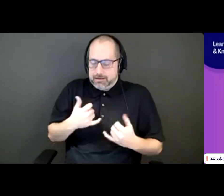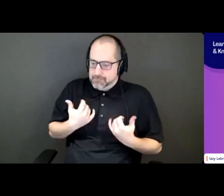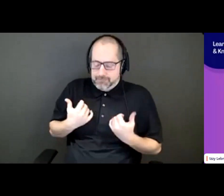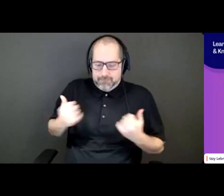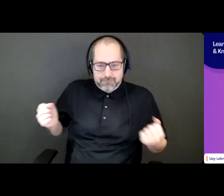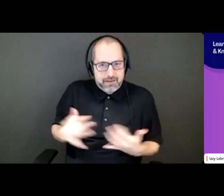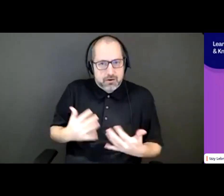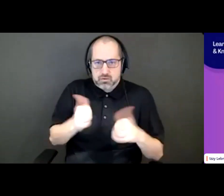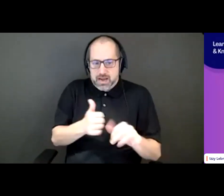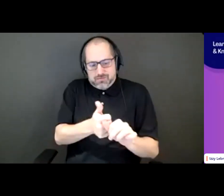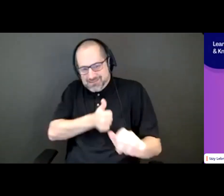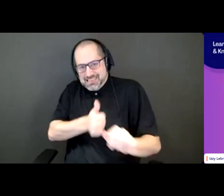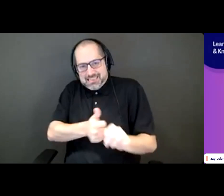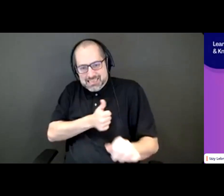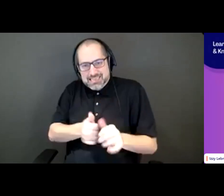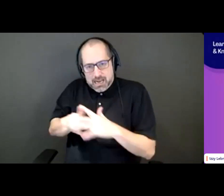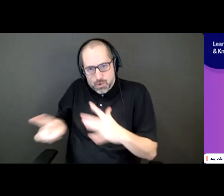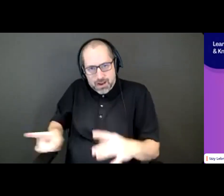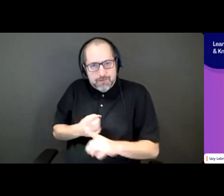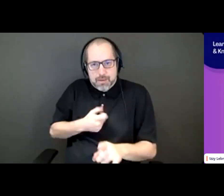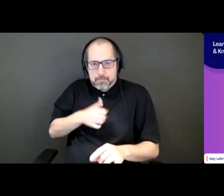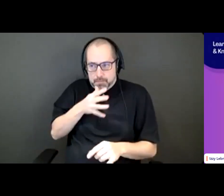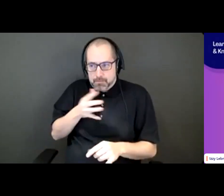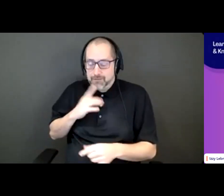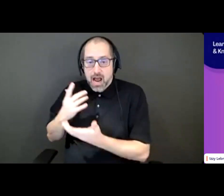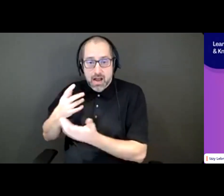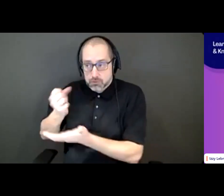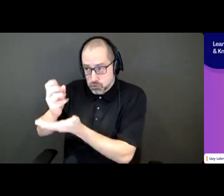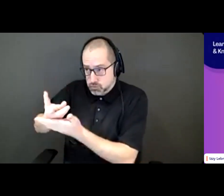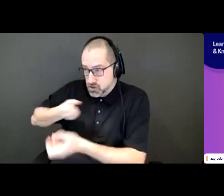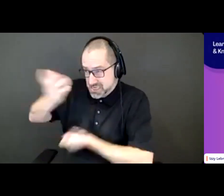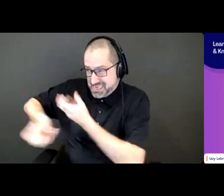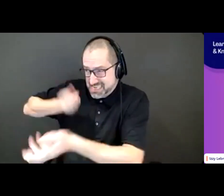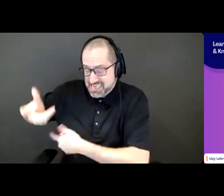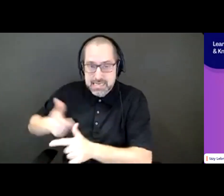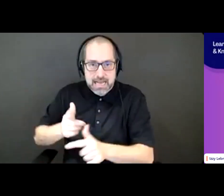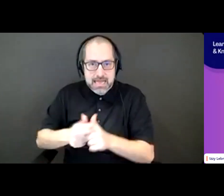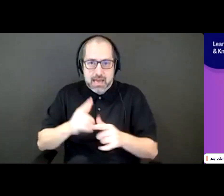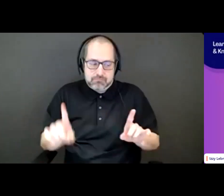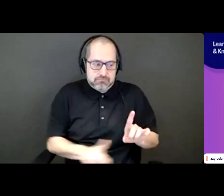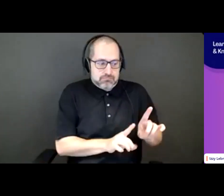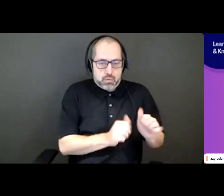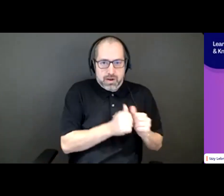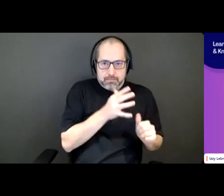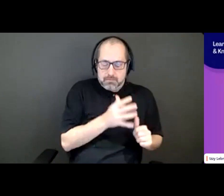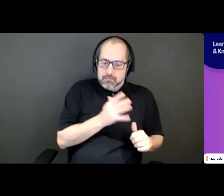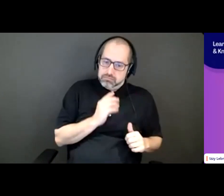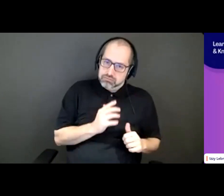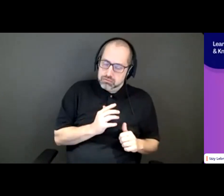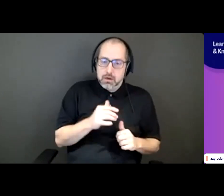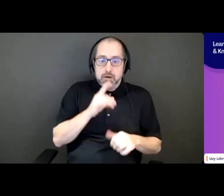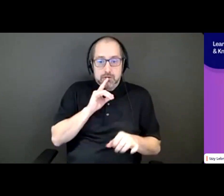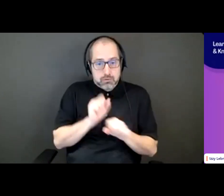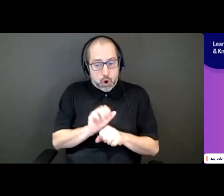rentrais chez elle tremble en top 1 même après avoir parlé au travailleur social parfois il y avait de